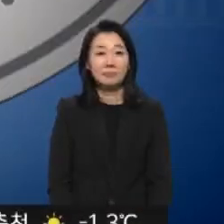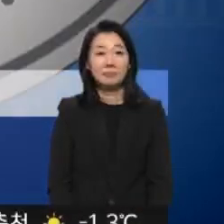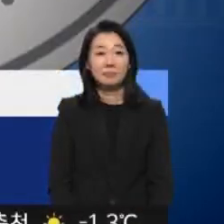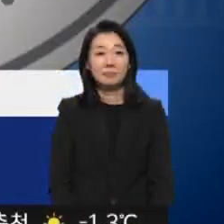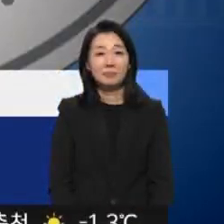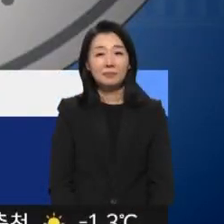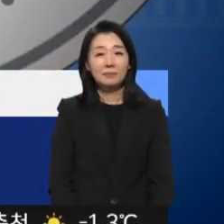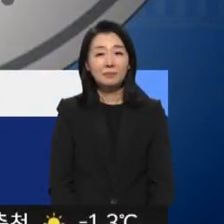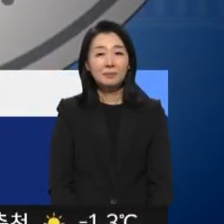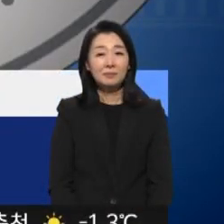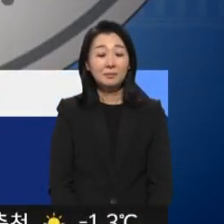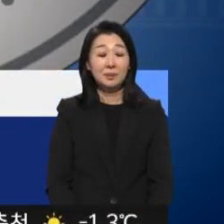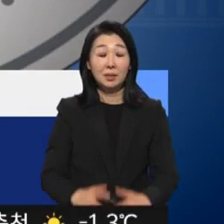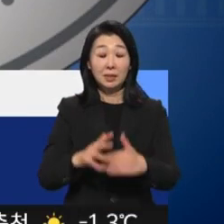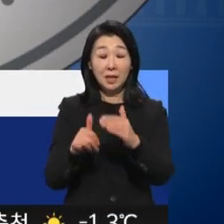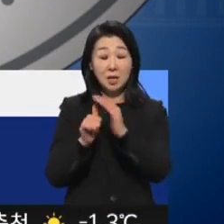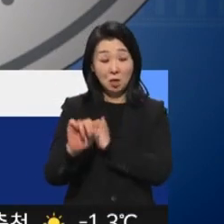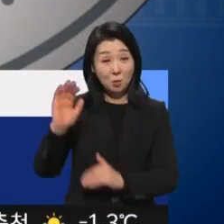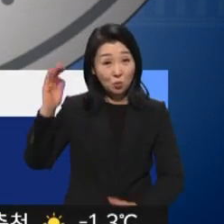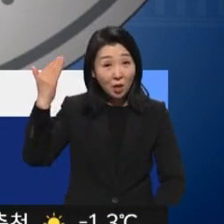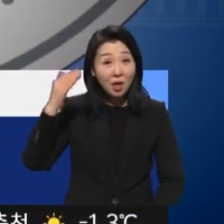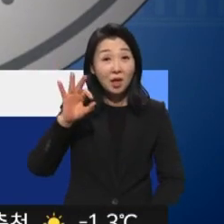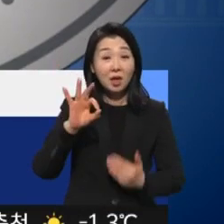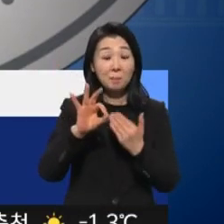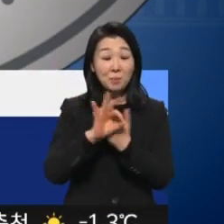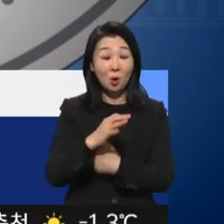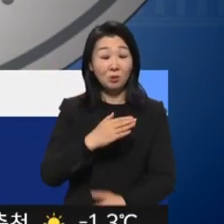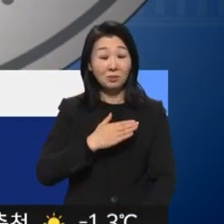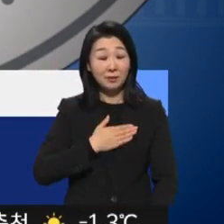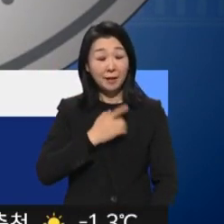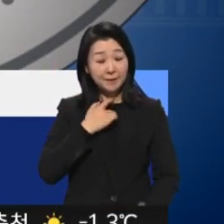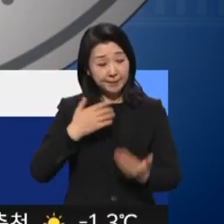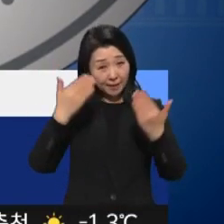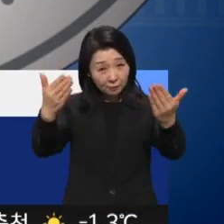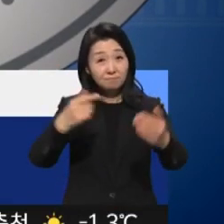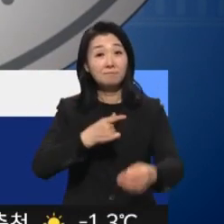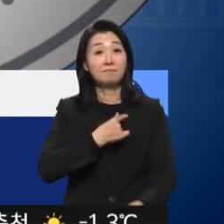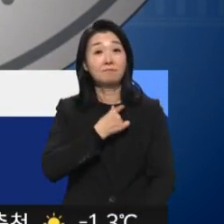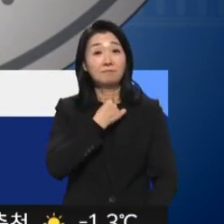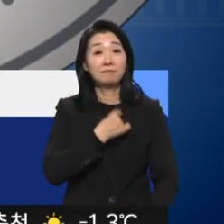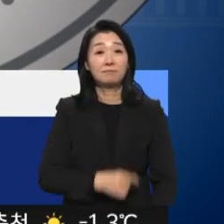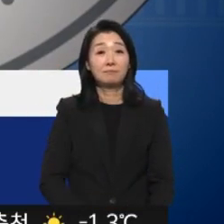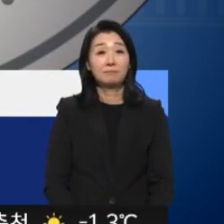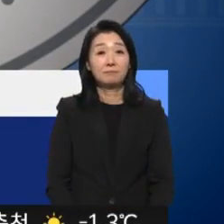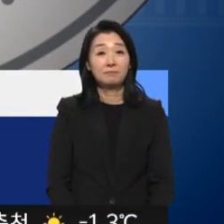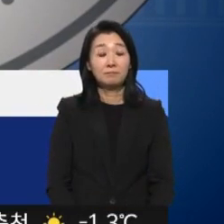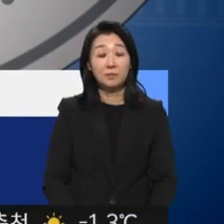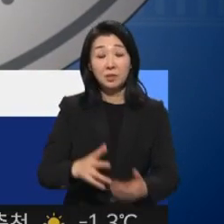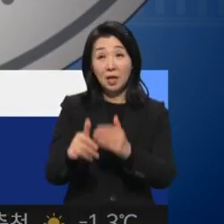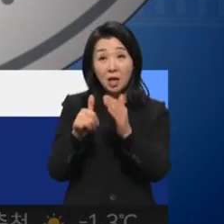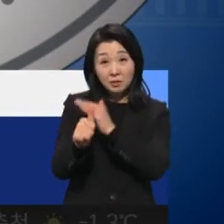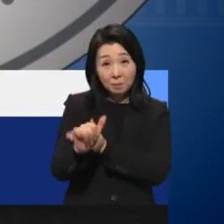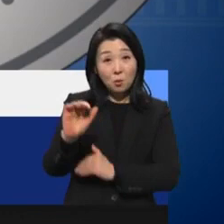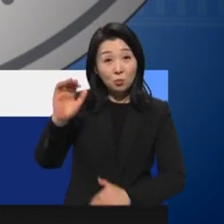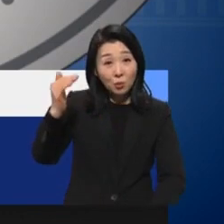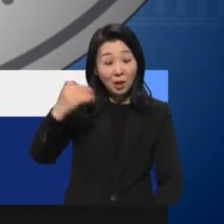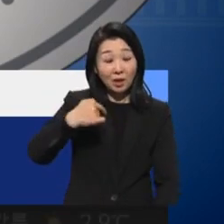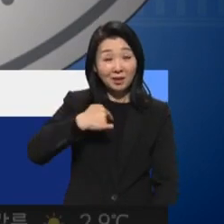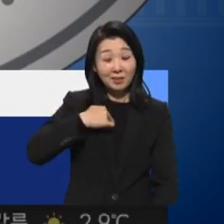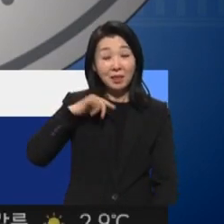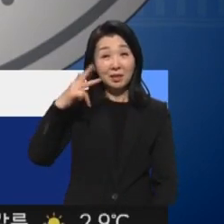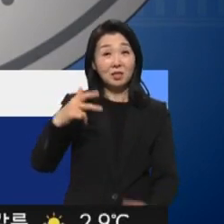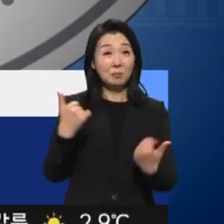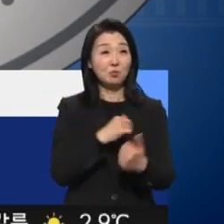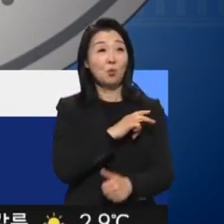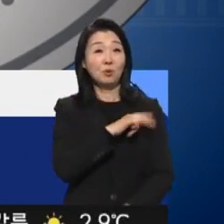마지막으로 당대표가 되면 저는 자기 희생을 실천하겠습니다. 당대표가 되면 저는 다음